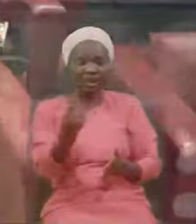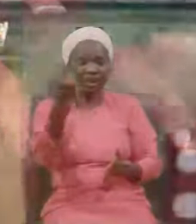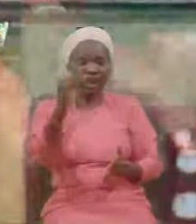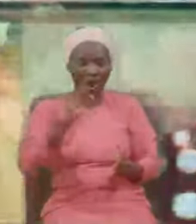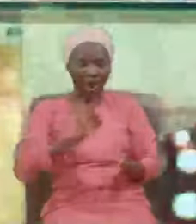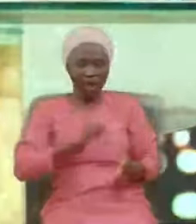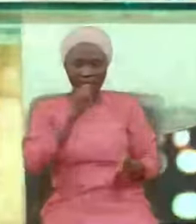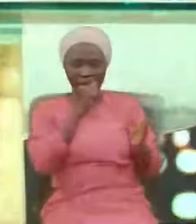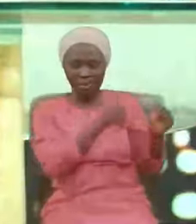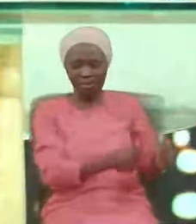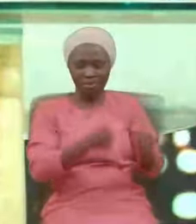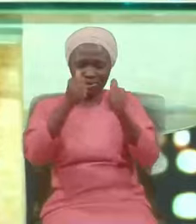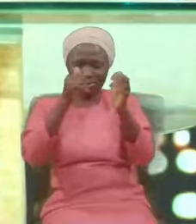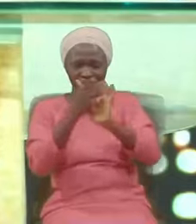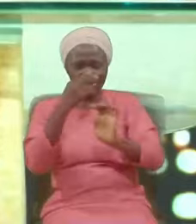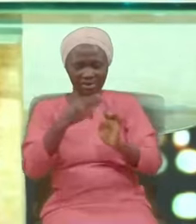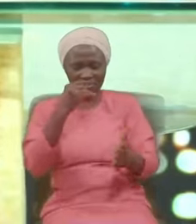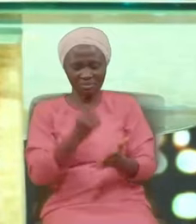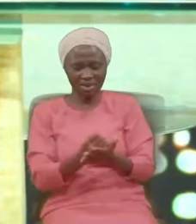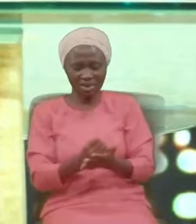suis promu.